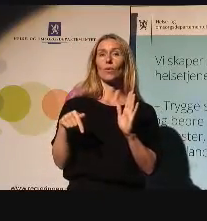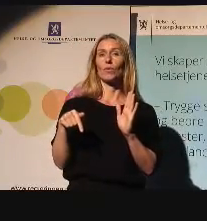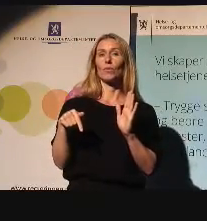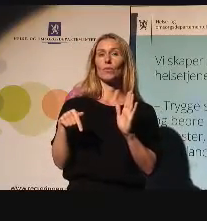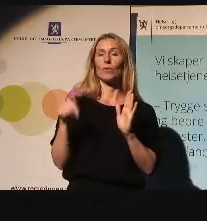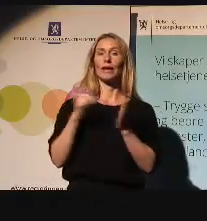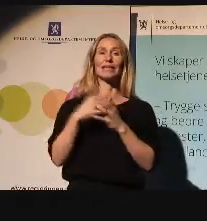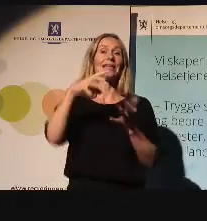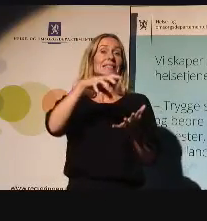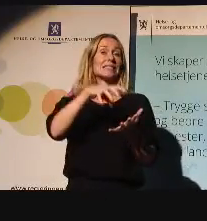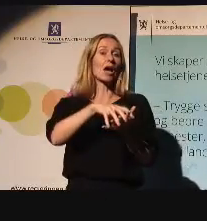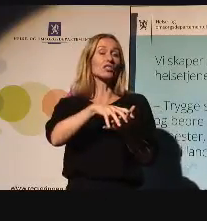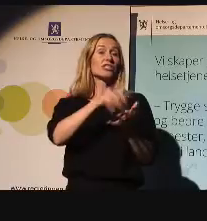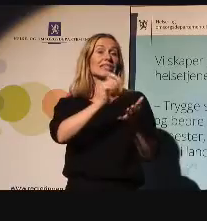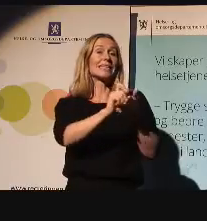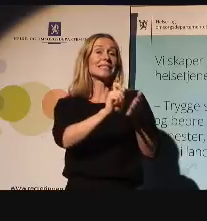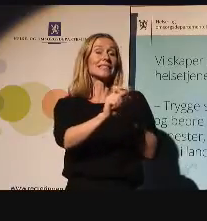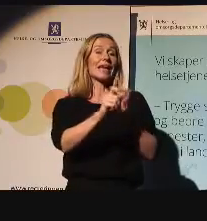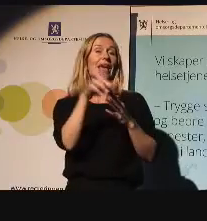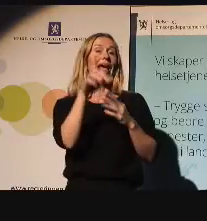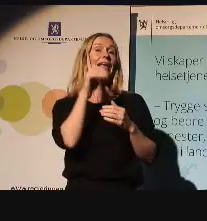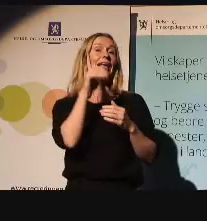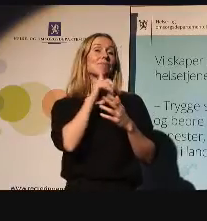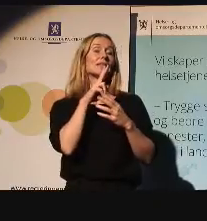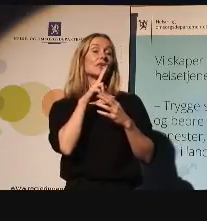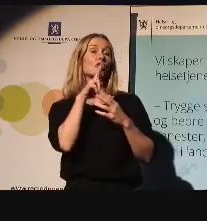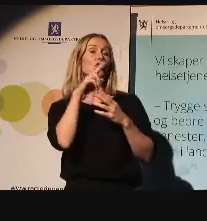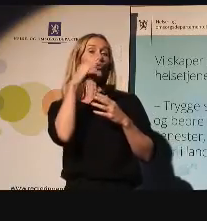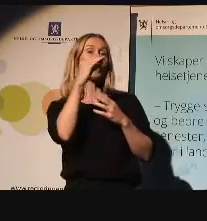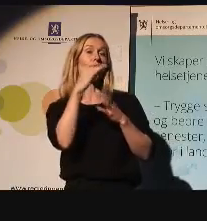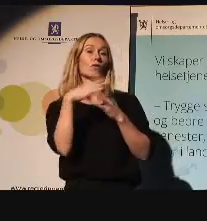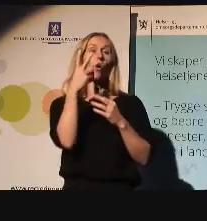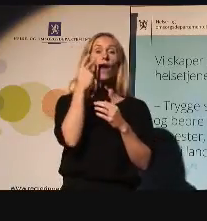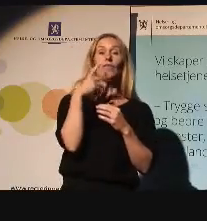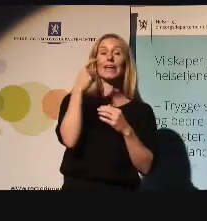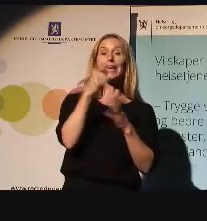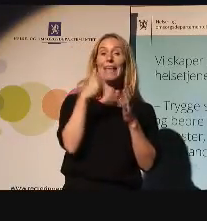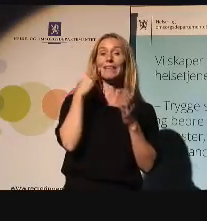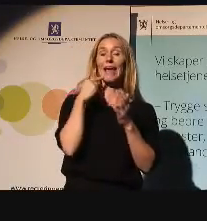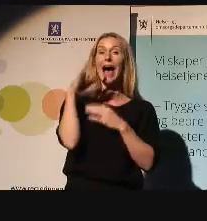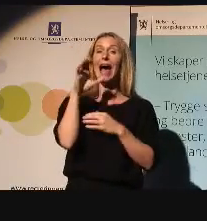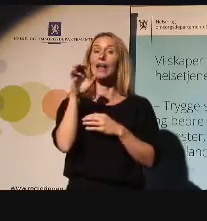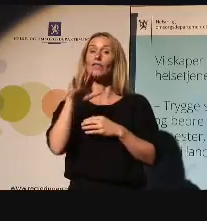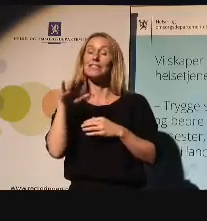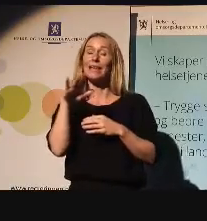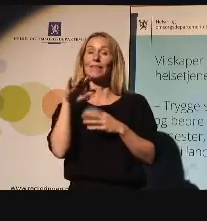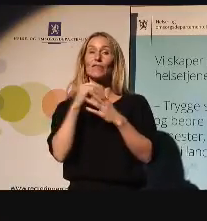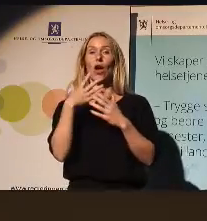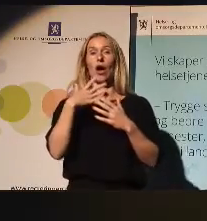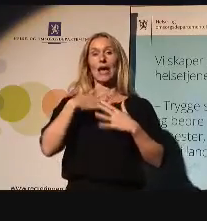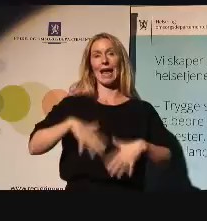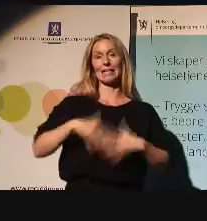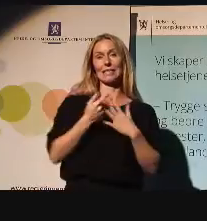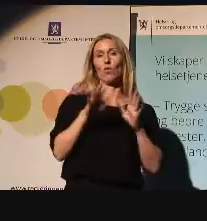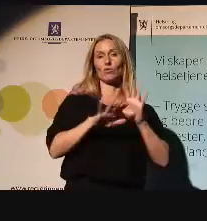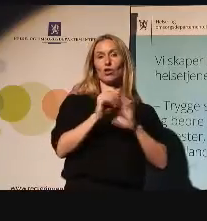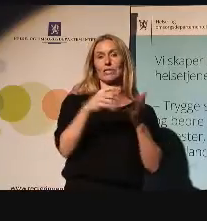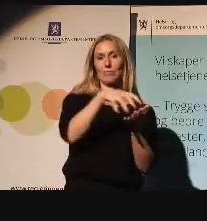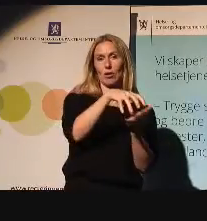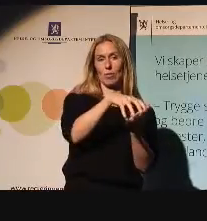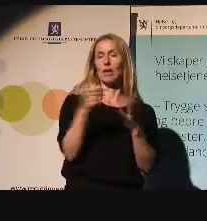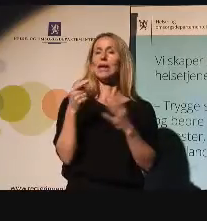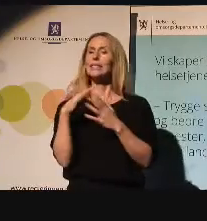til statssekretærene Lisbeth Normann og Anne-Grete Erlandsen fra Helse- og omsorgsdepartementet. Og det de skal snakke om, det at